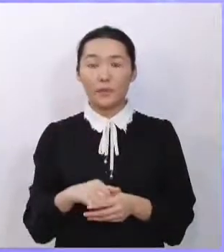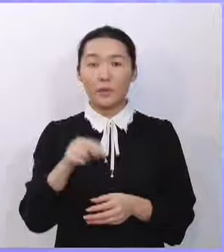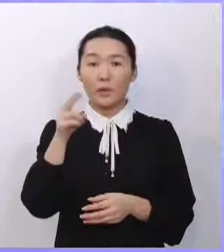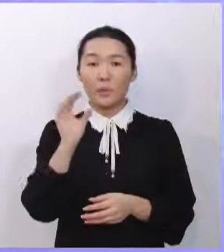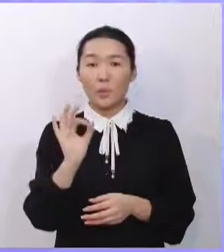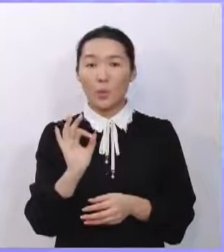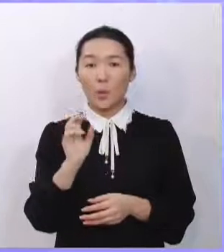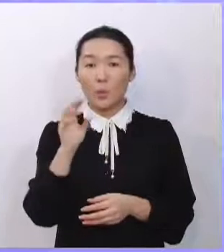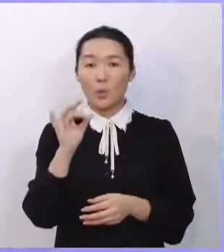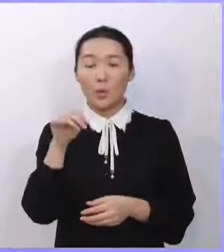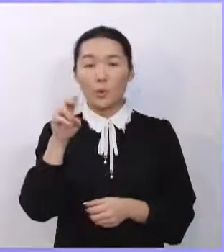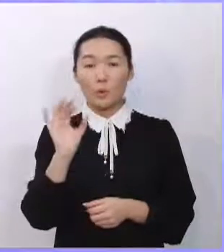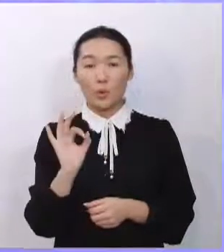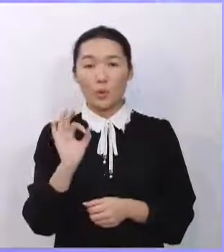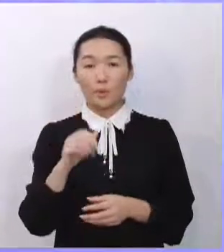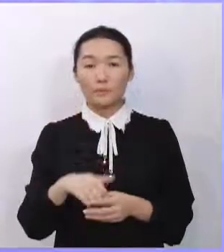көөкөрдө,